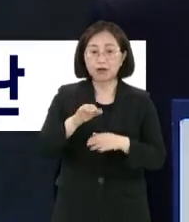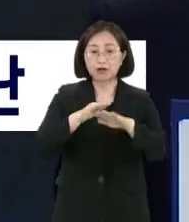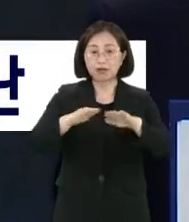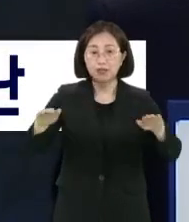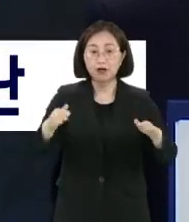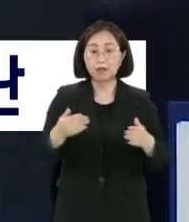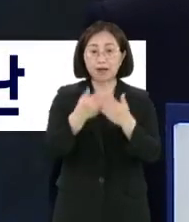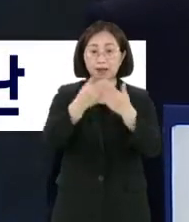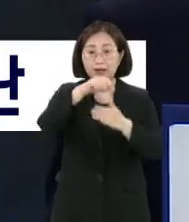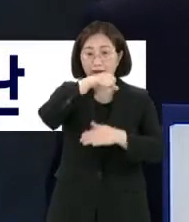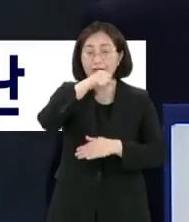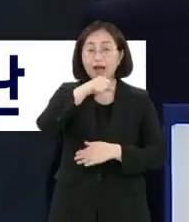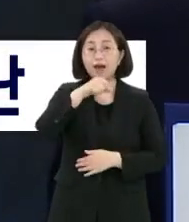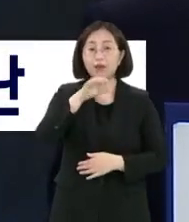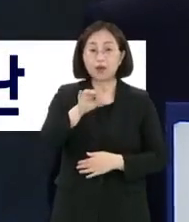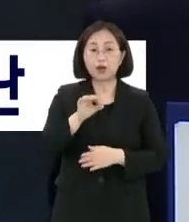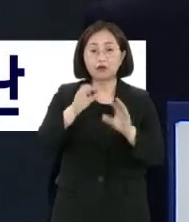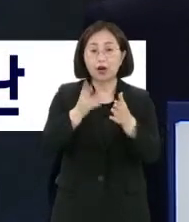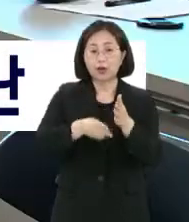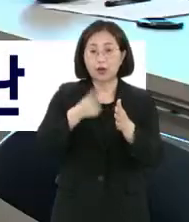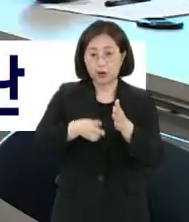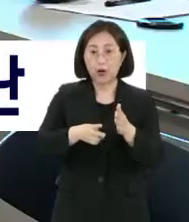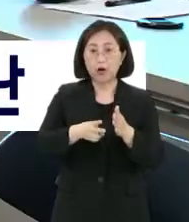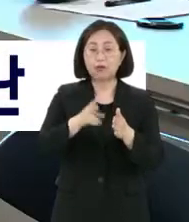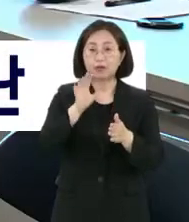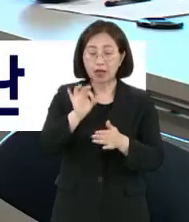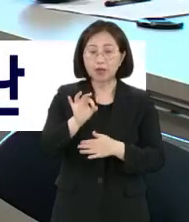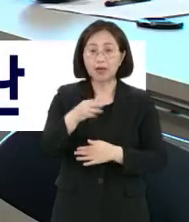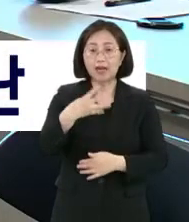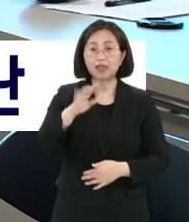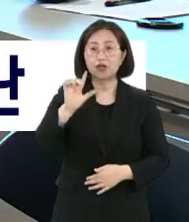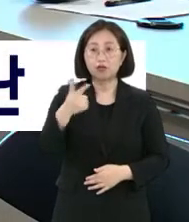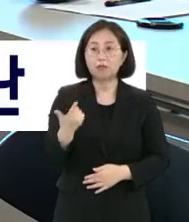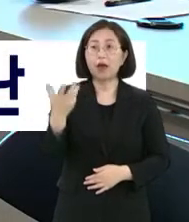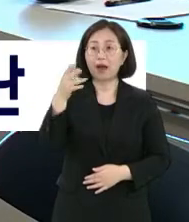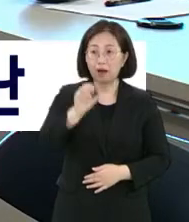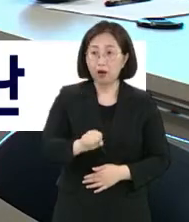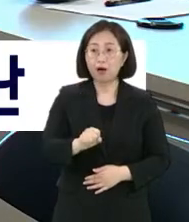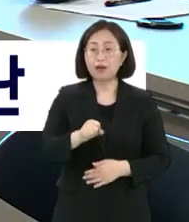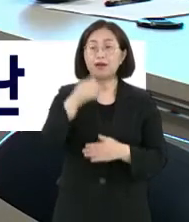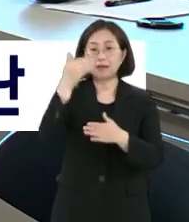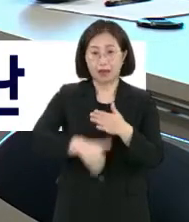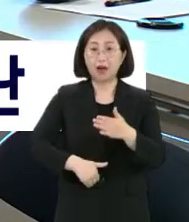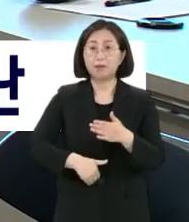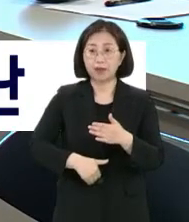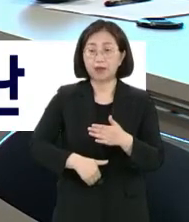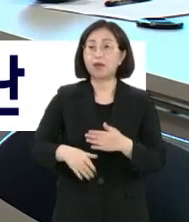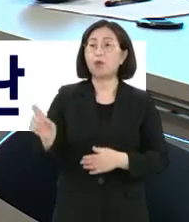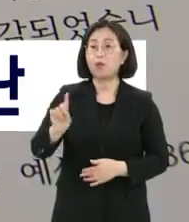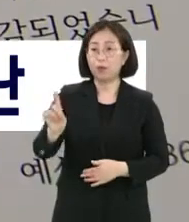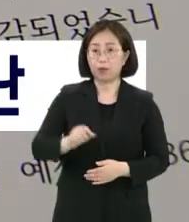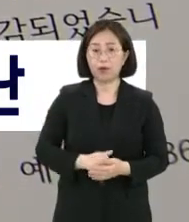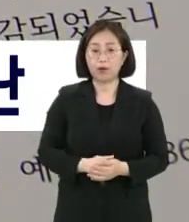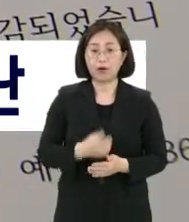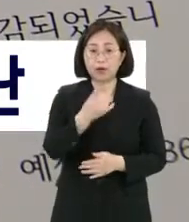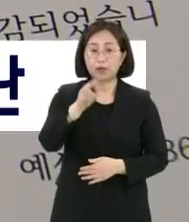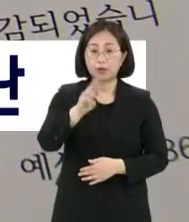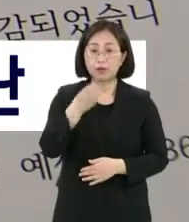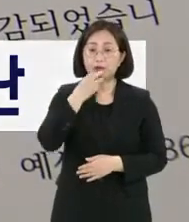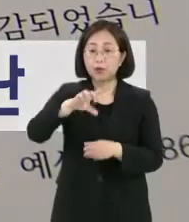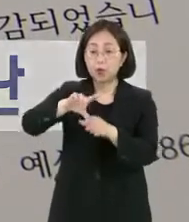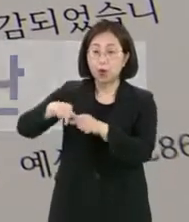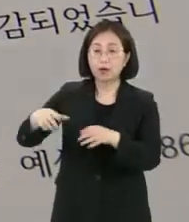예산 가운데 지방 국도건설 사회간접자본 예산 4,600여억 원이 삭감됐다고 맞섰습니다. 특히 세종시와